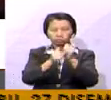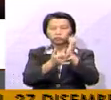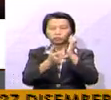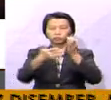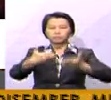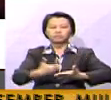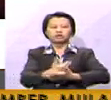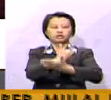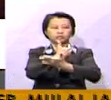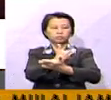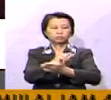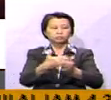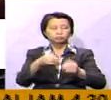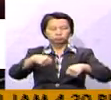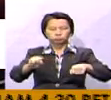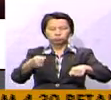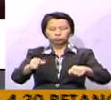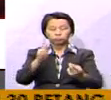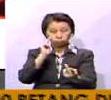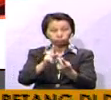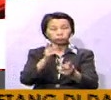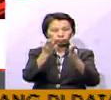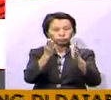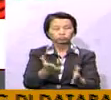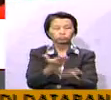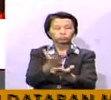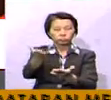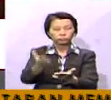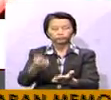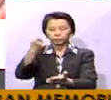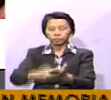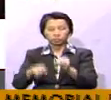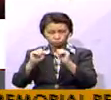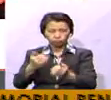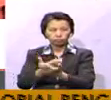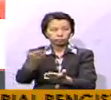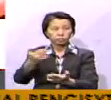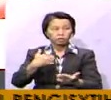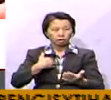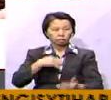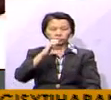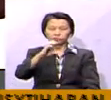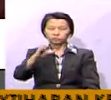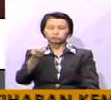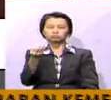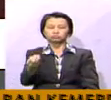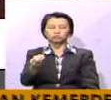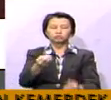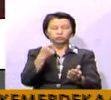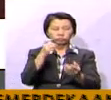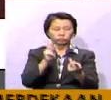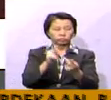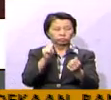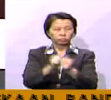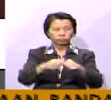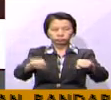baharu. Model itu menepati kehendak pembeli. Harganya mampu milik dan dilengkapi sisi yang rendah sesuai untuk golongan